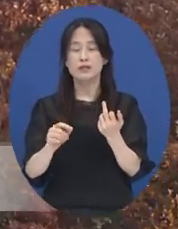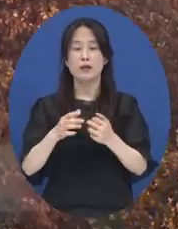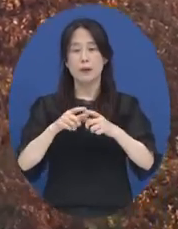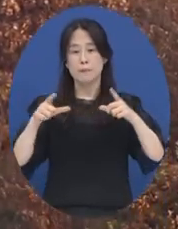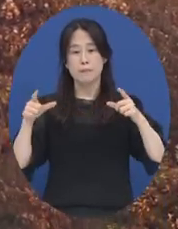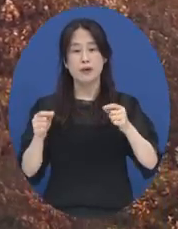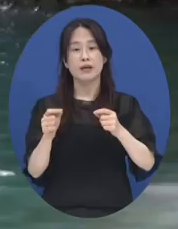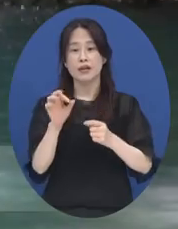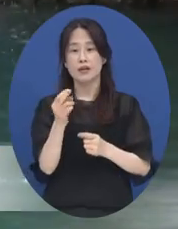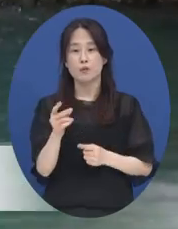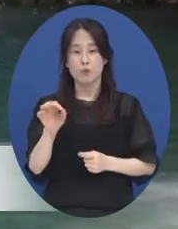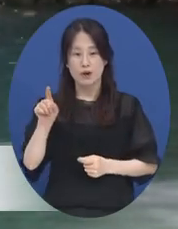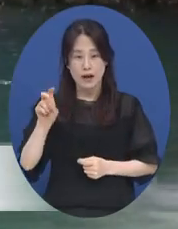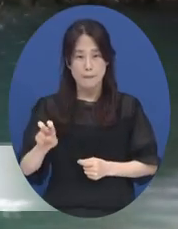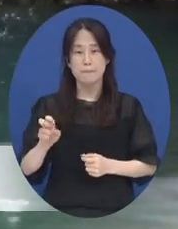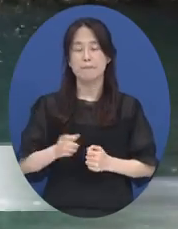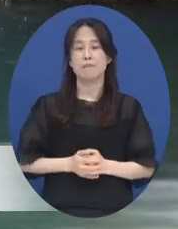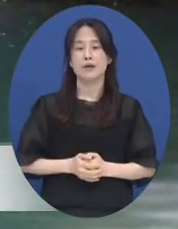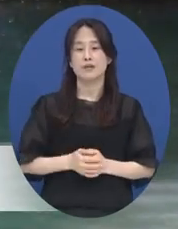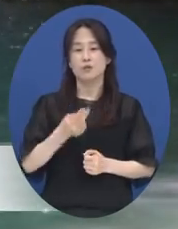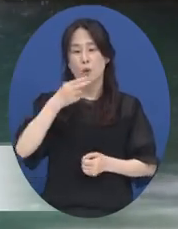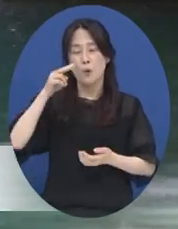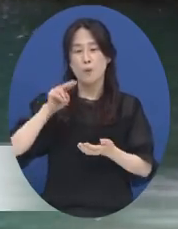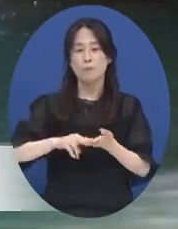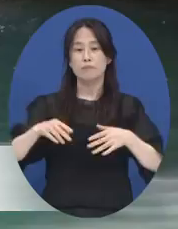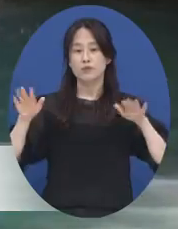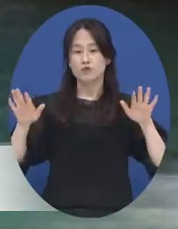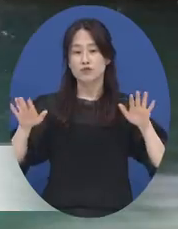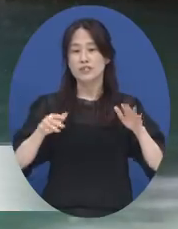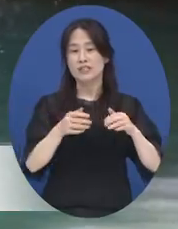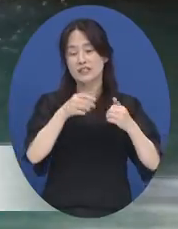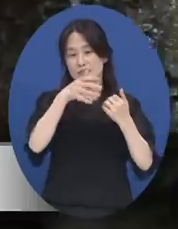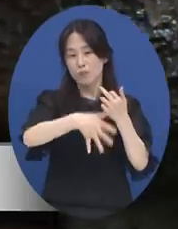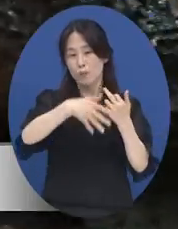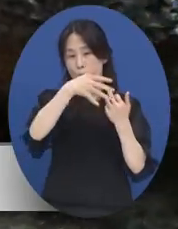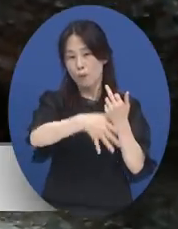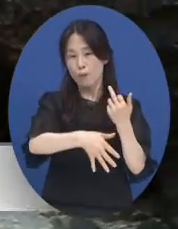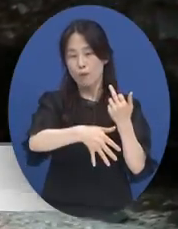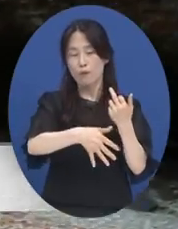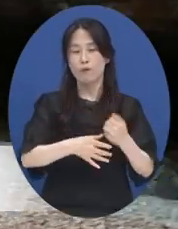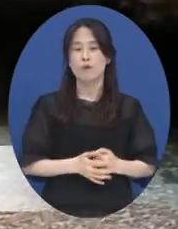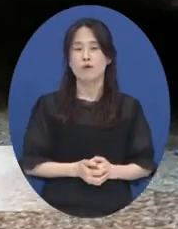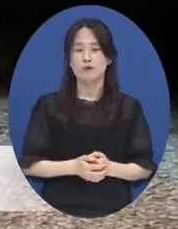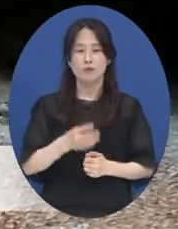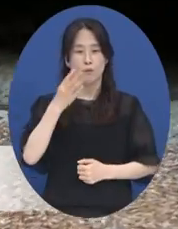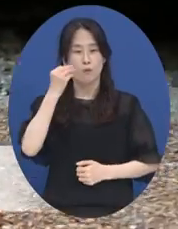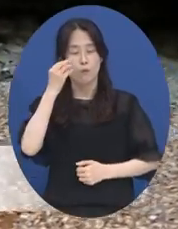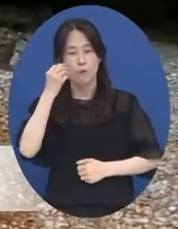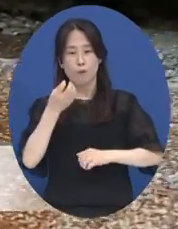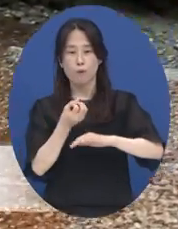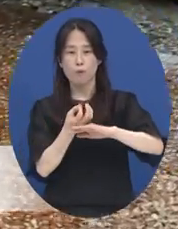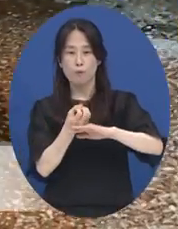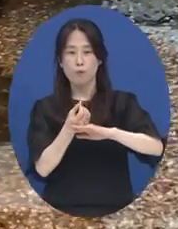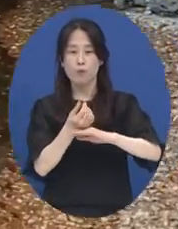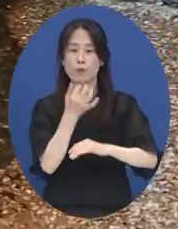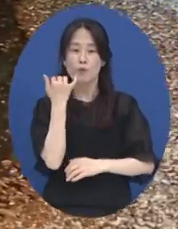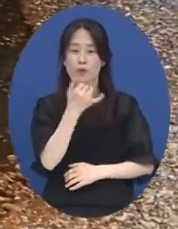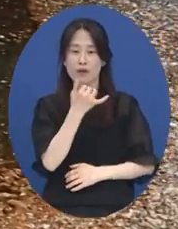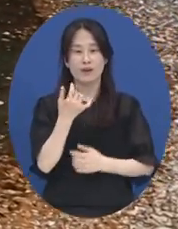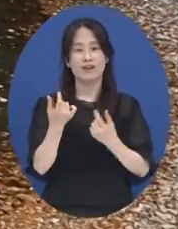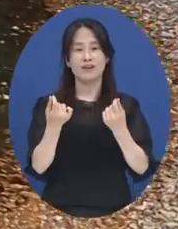용암 한탄강 용암 대지 가 물에 깎인 하 식도 동굴 비둘기낭 폭포 는 신비한 에메랄드 비소를